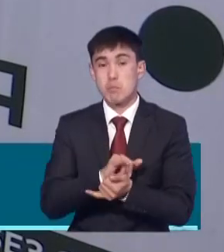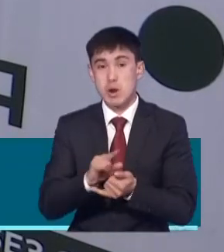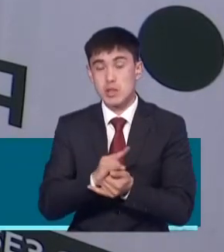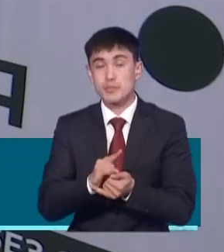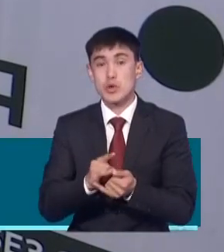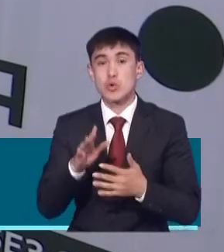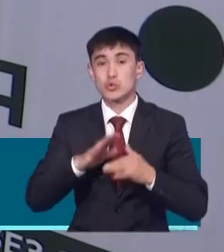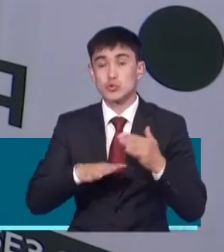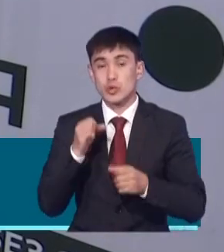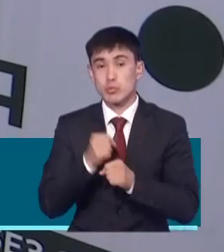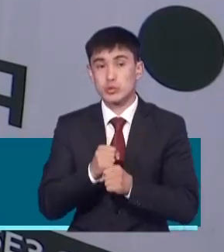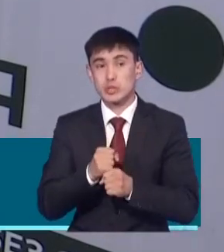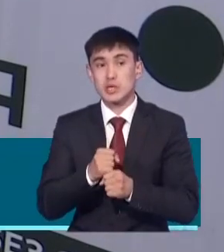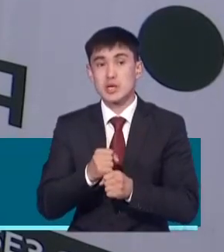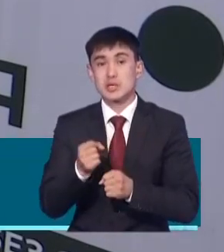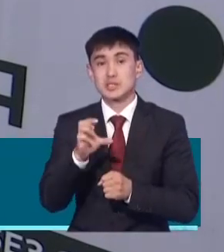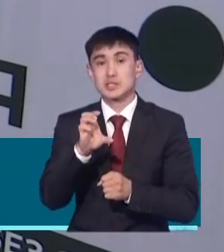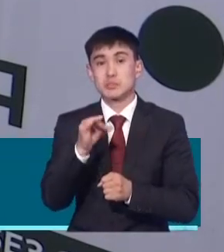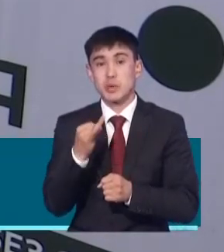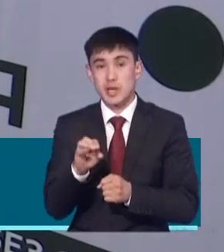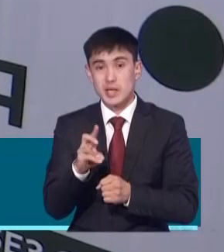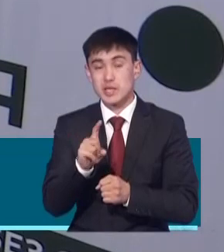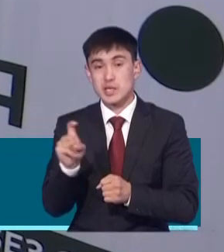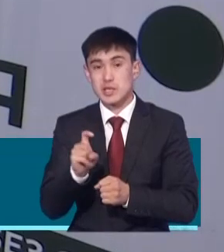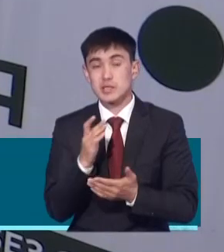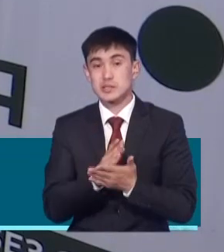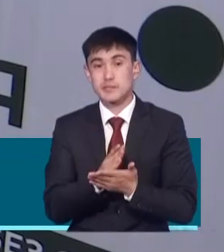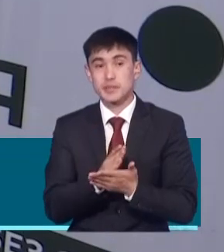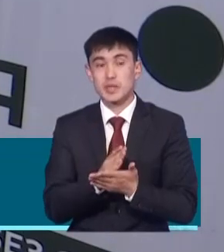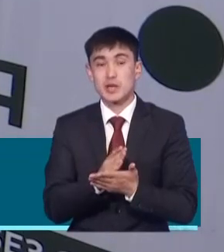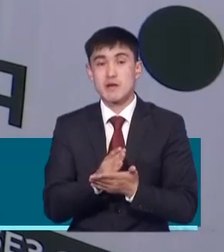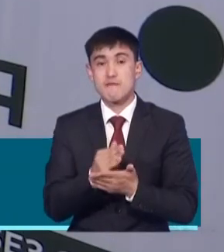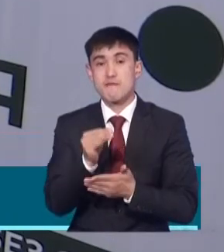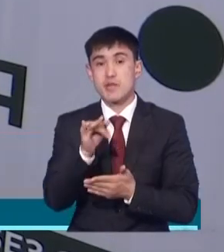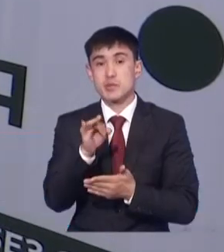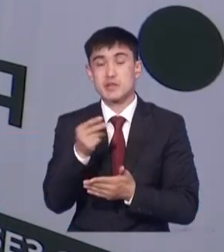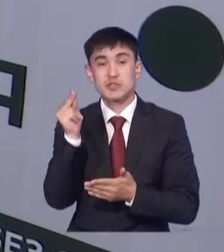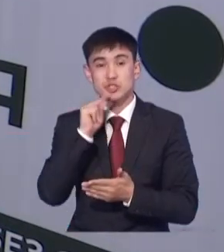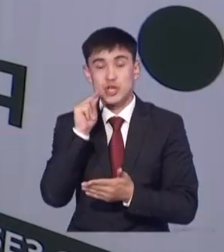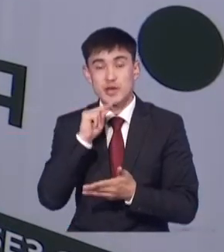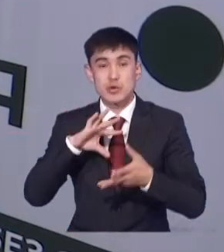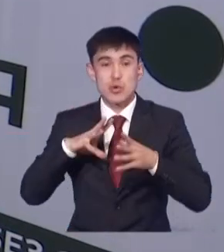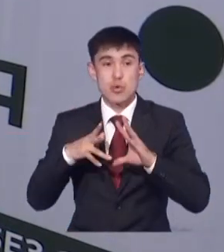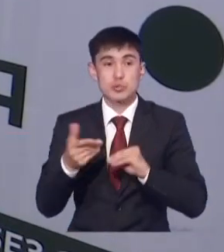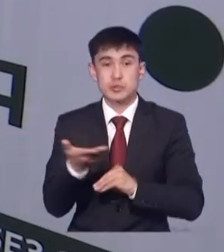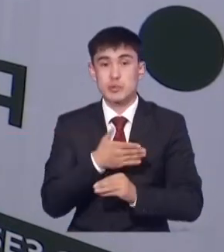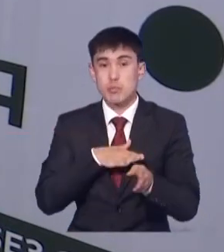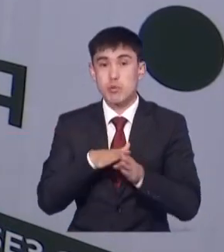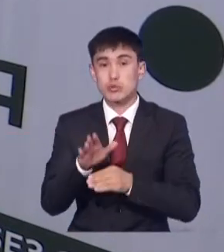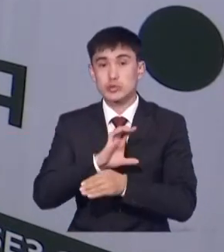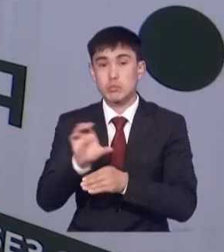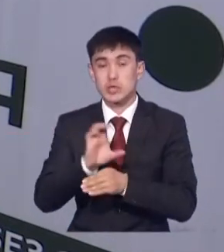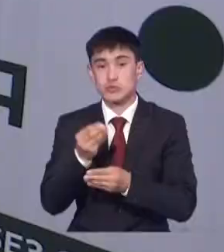работы, спреи, гидролаты, потом ферментированный чай. Ну, в общем, мы полностью